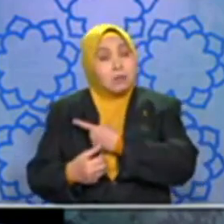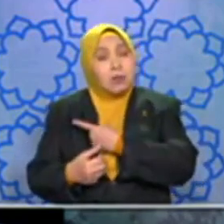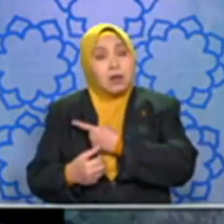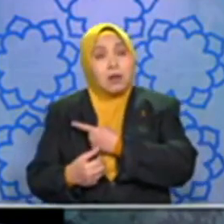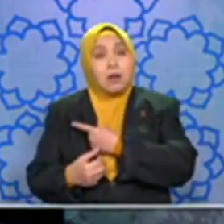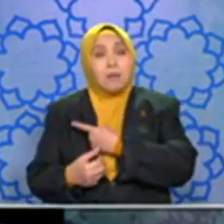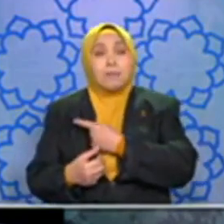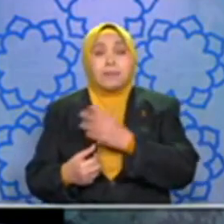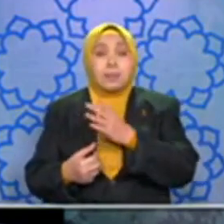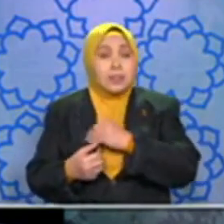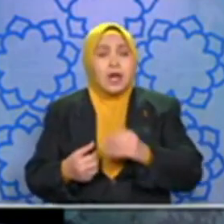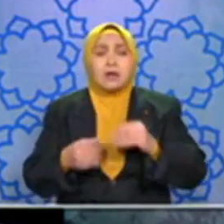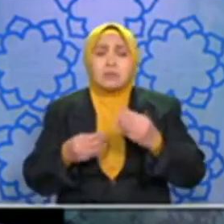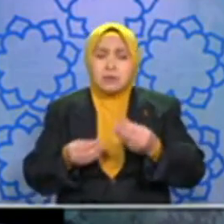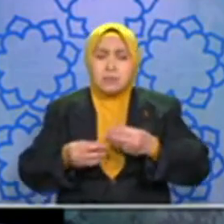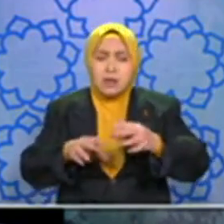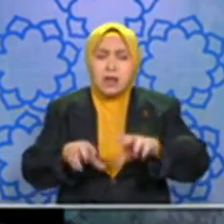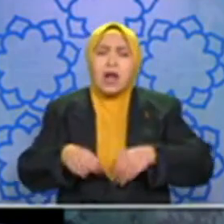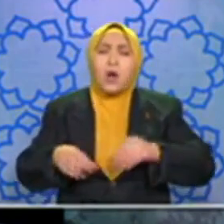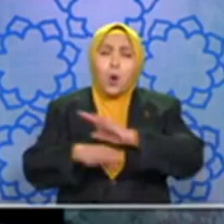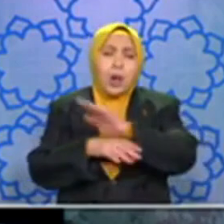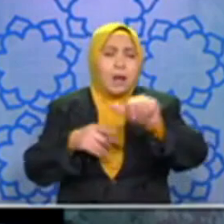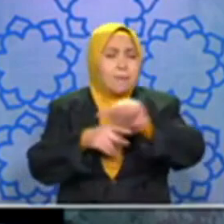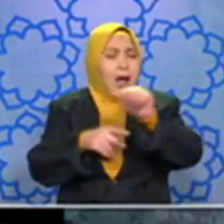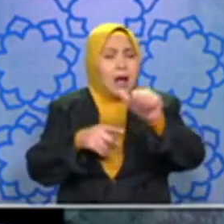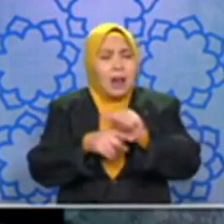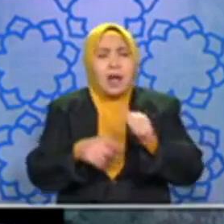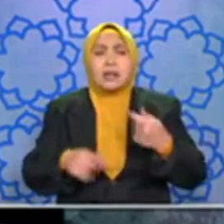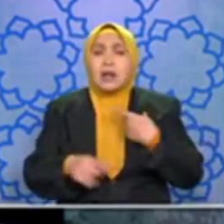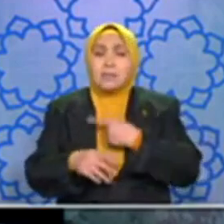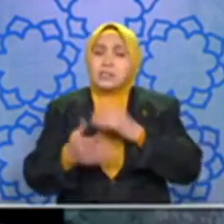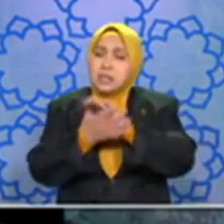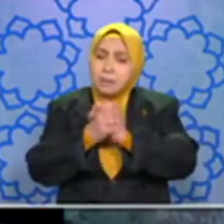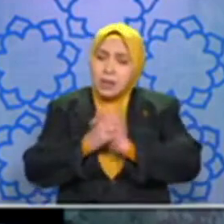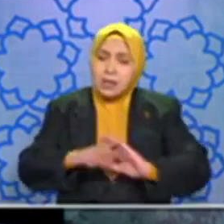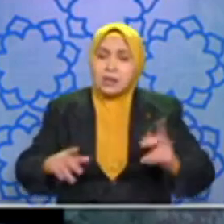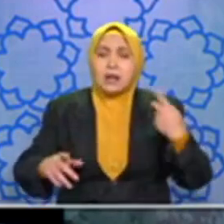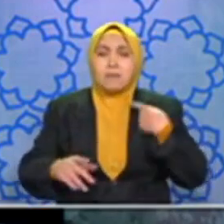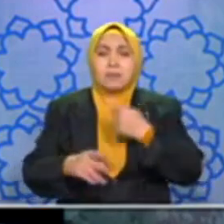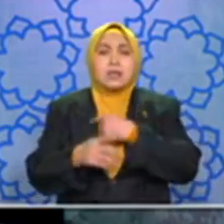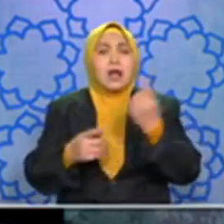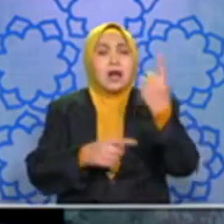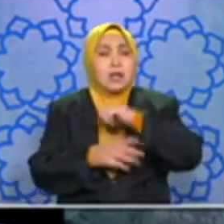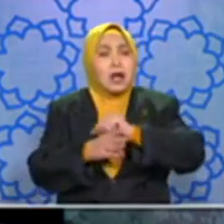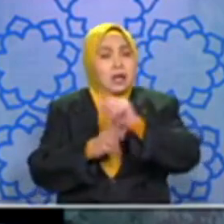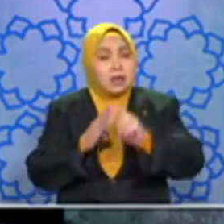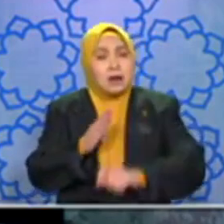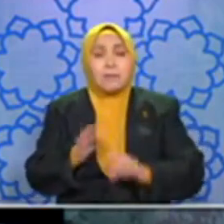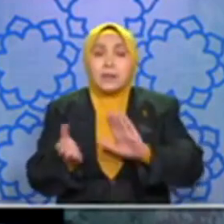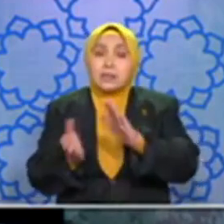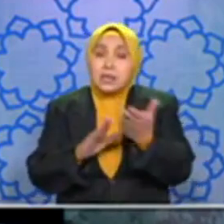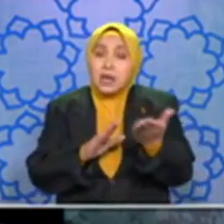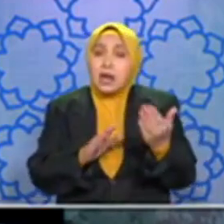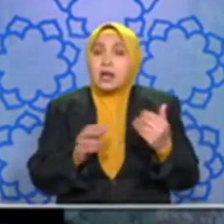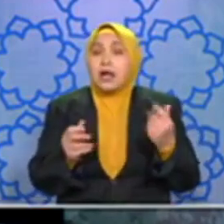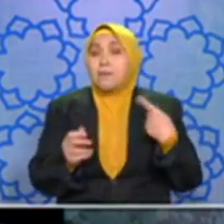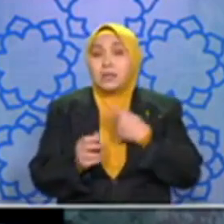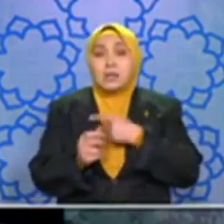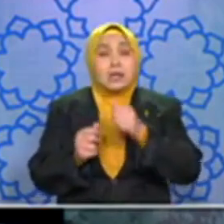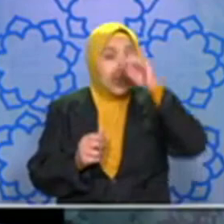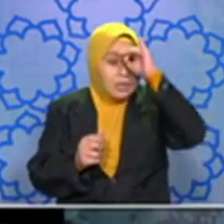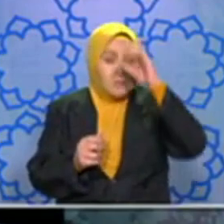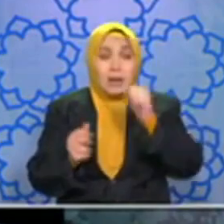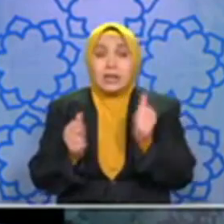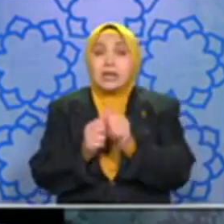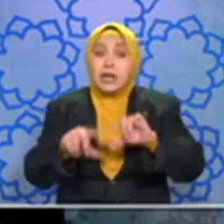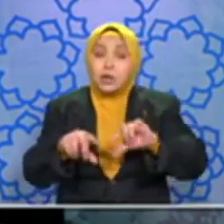kami, terimalah segala amalan kami, ya Allah. Selamatkanlah kami, ya Allah, di hari akhirat kelak, ya Allah. bangkitlah kami dengan iman ya Allah, dengan